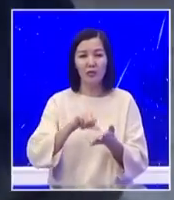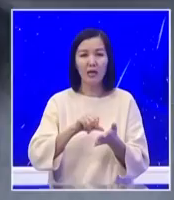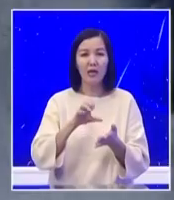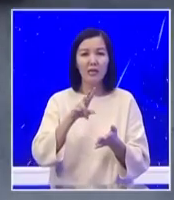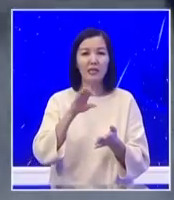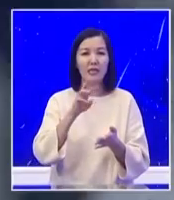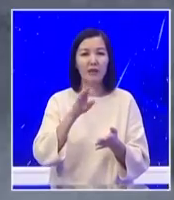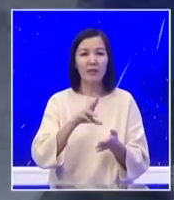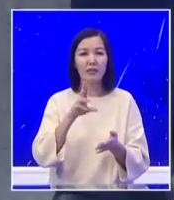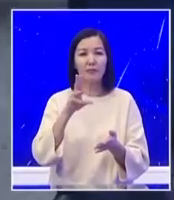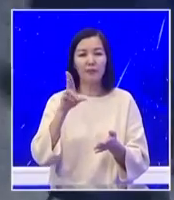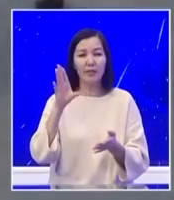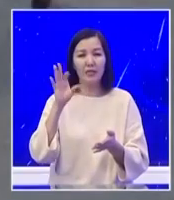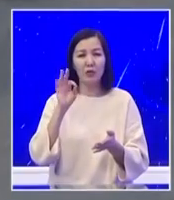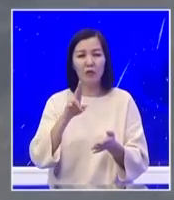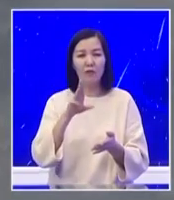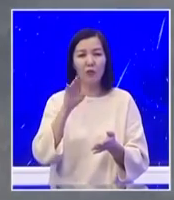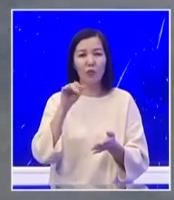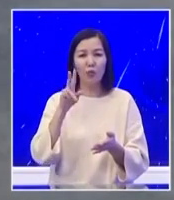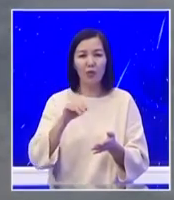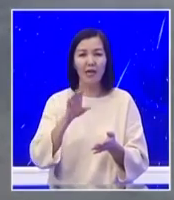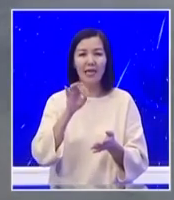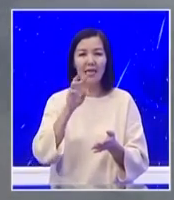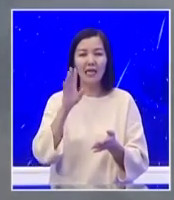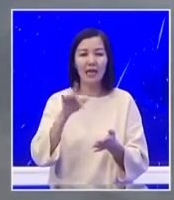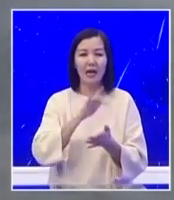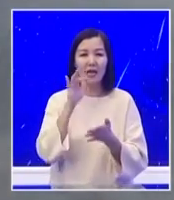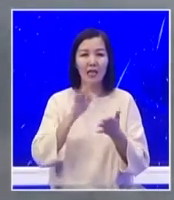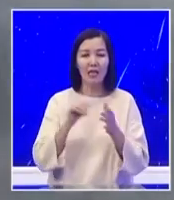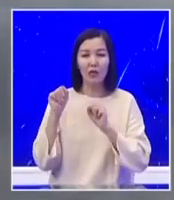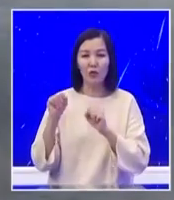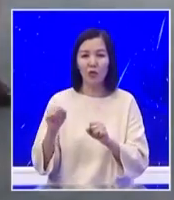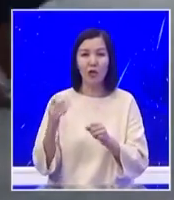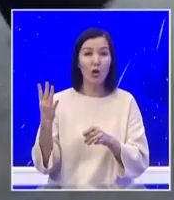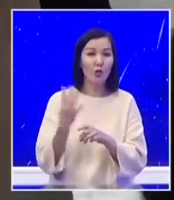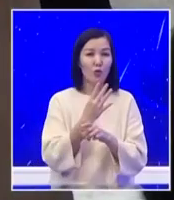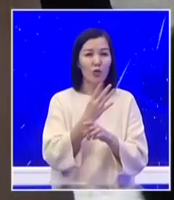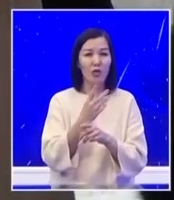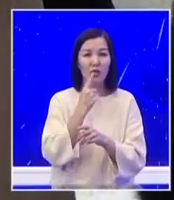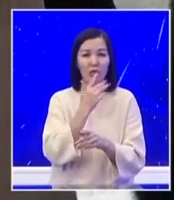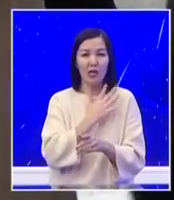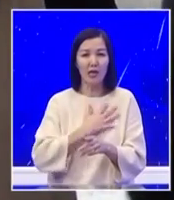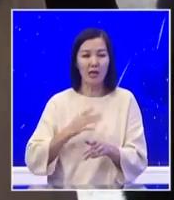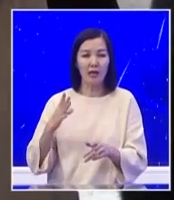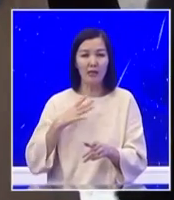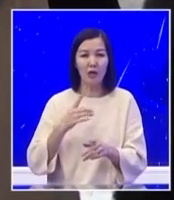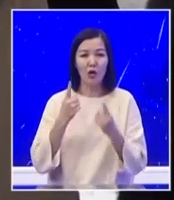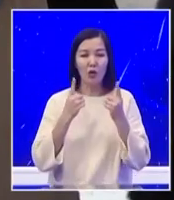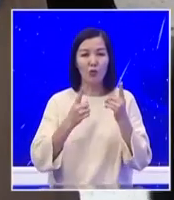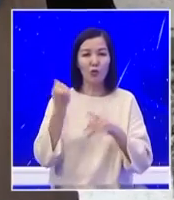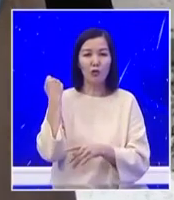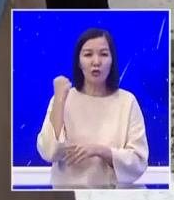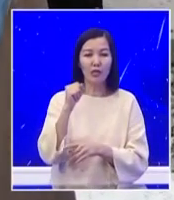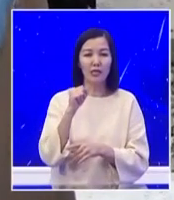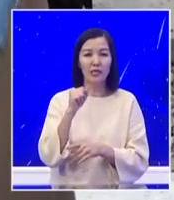Харков, Орел, Псков, Тула мен Рига қалаларын азат етісті. 4 мәрте жараланды. жарығы бар екен. Олы женісті